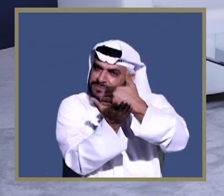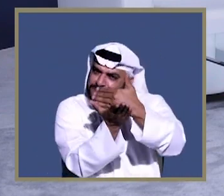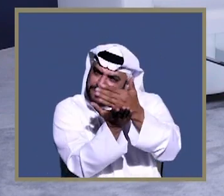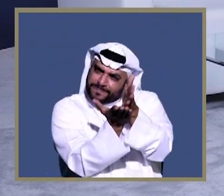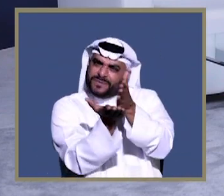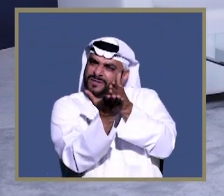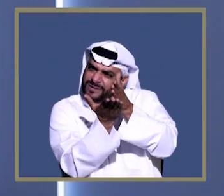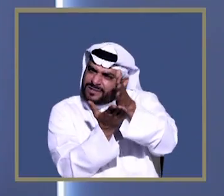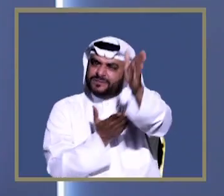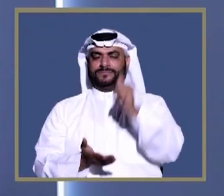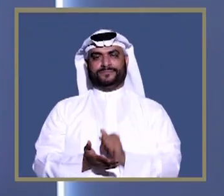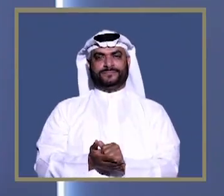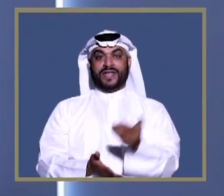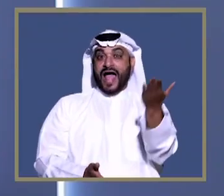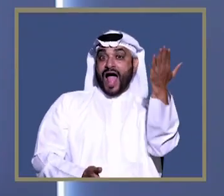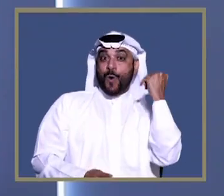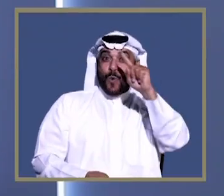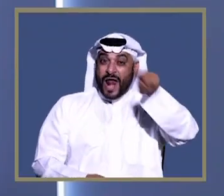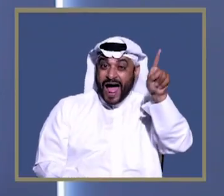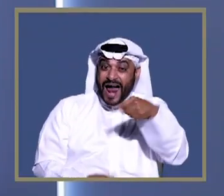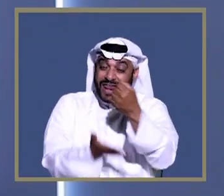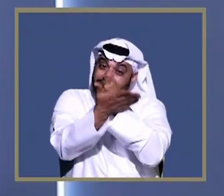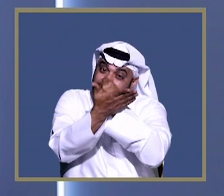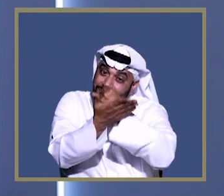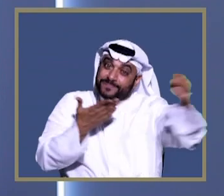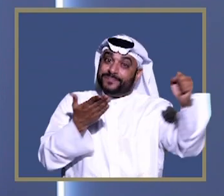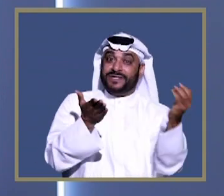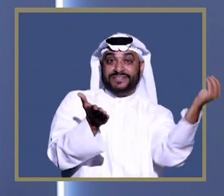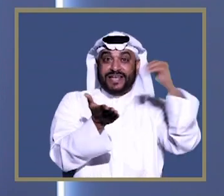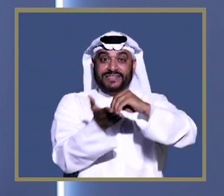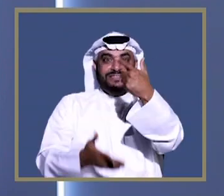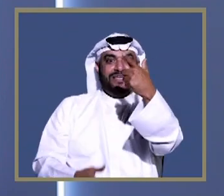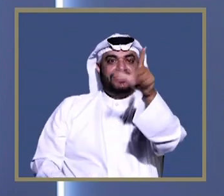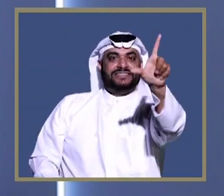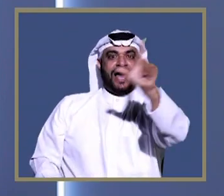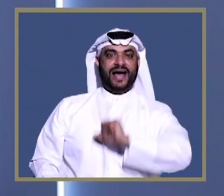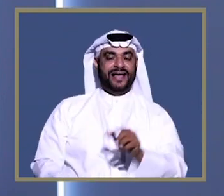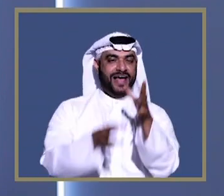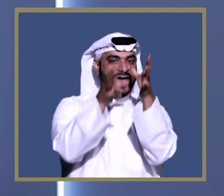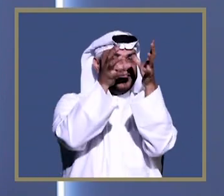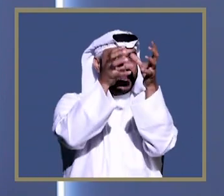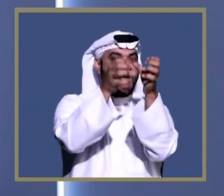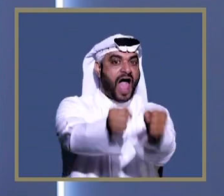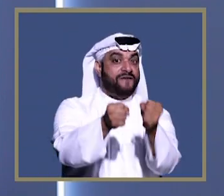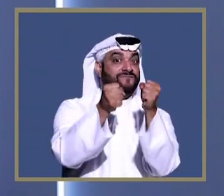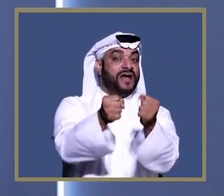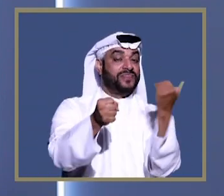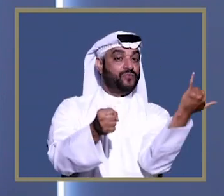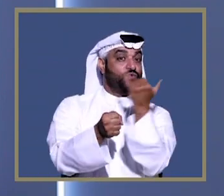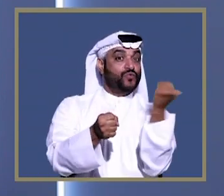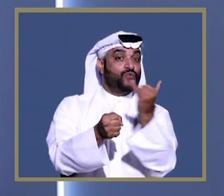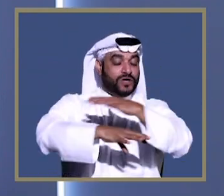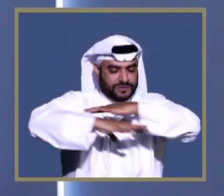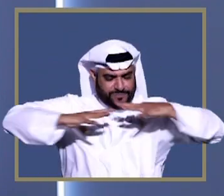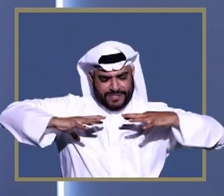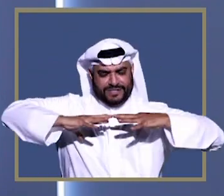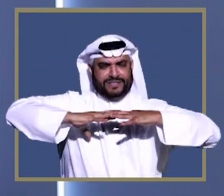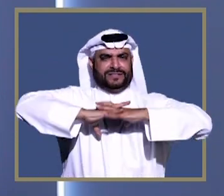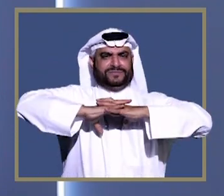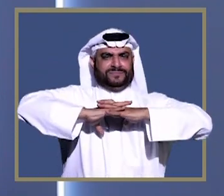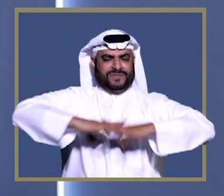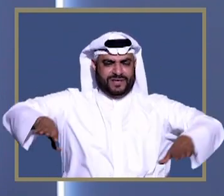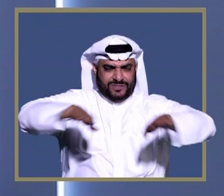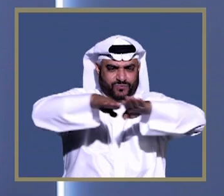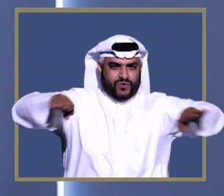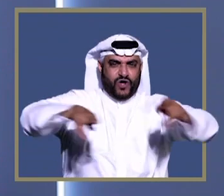لبعض السلبيات التي تعوق مسيرة الحكومة والحفاظ والتمسك بالوحدة